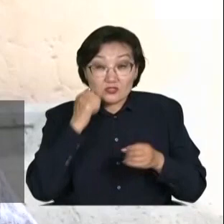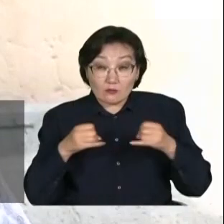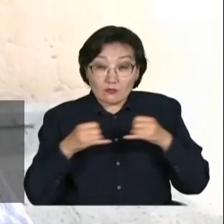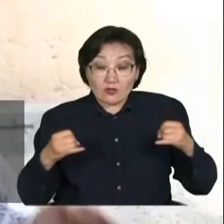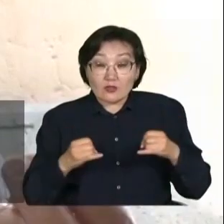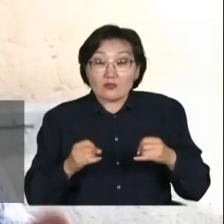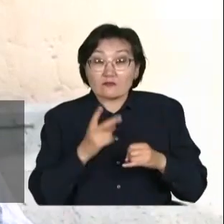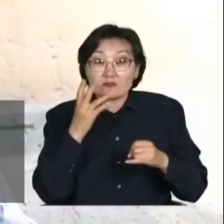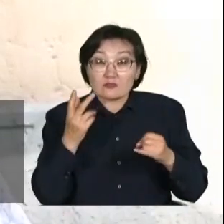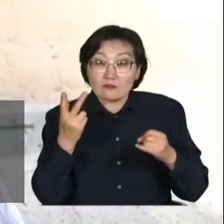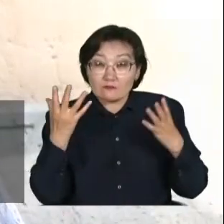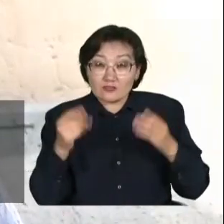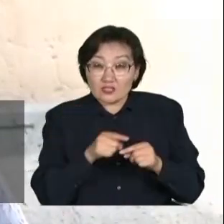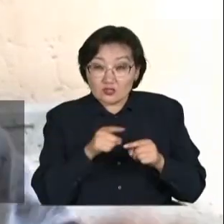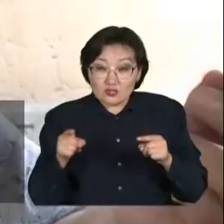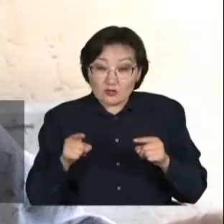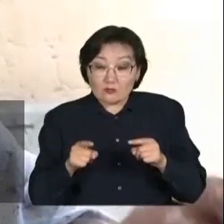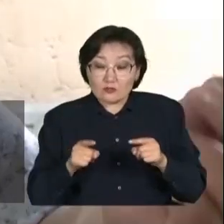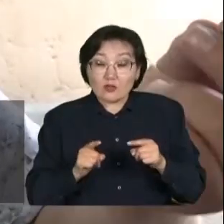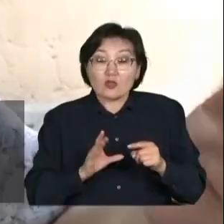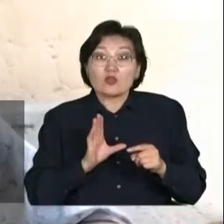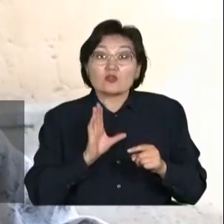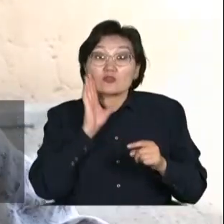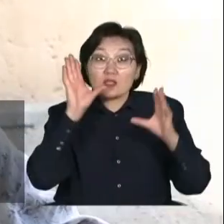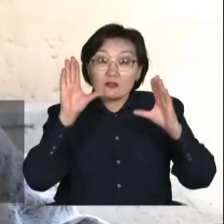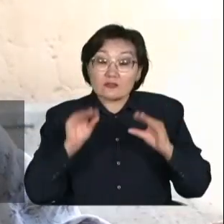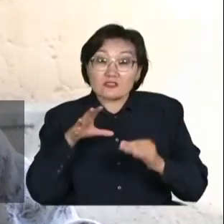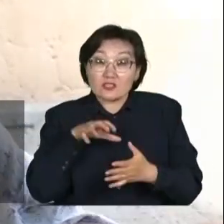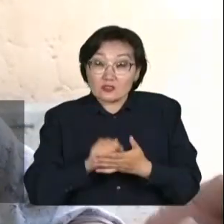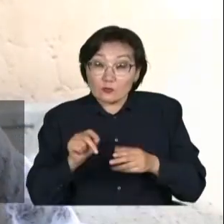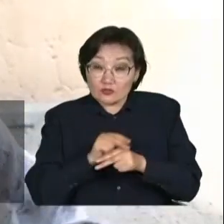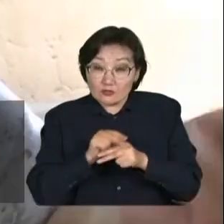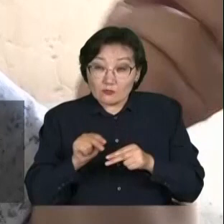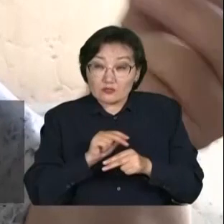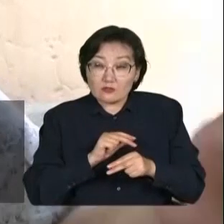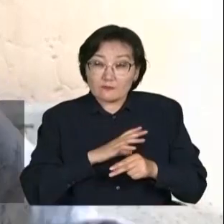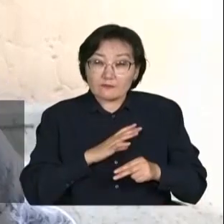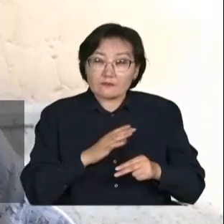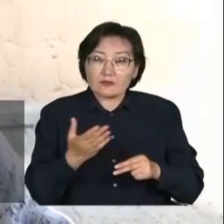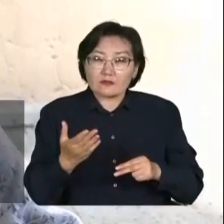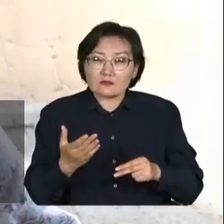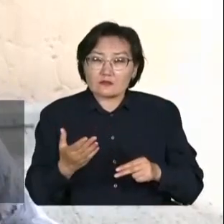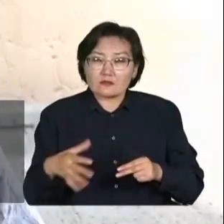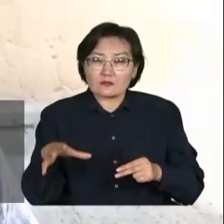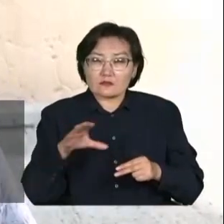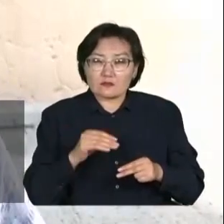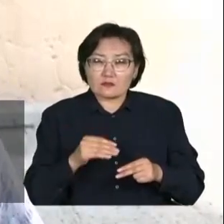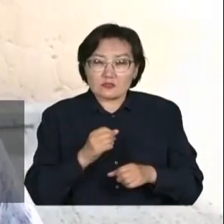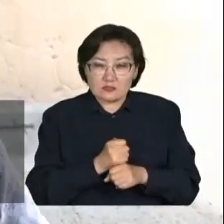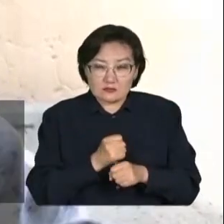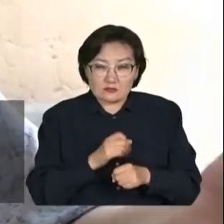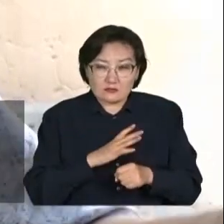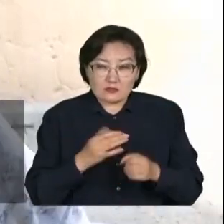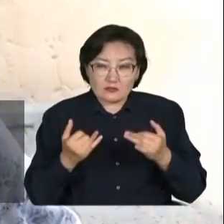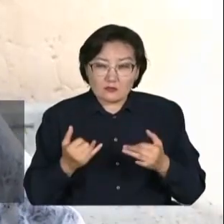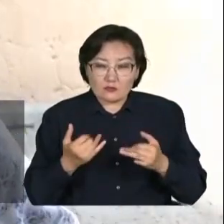ночью мы занимались ремонтом и ребята вот благодаря они это самое ВС нам сделали